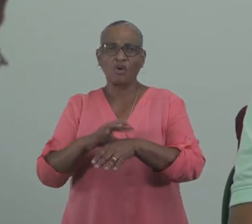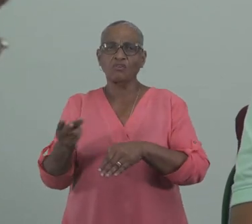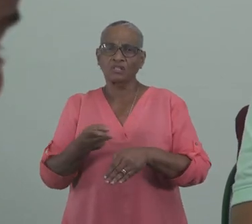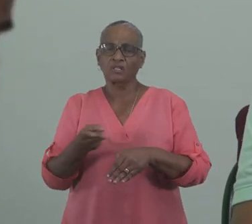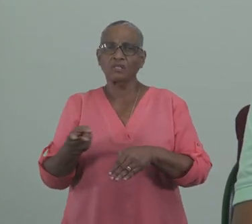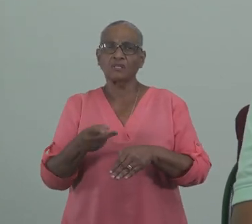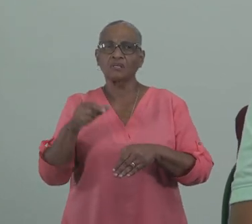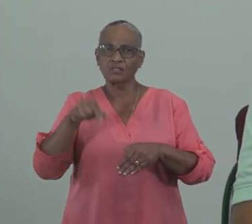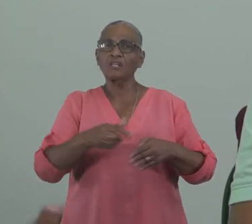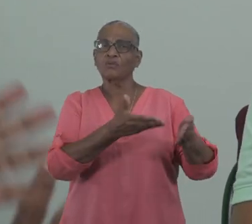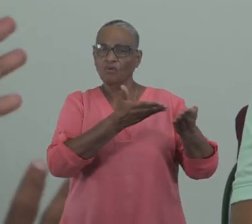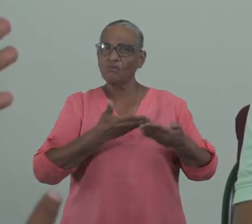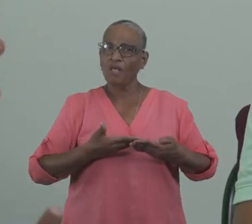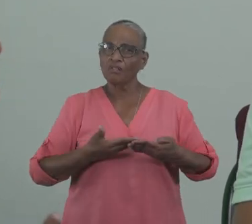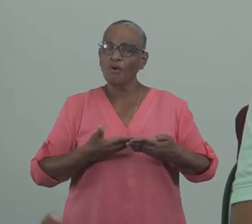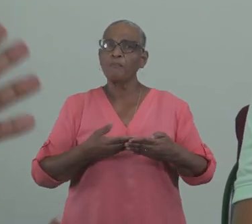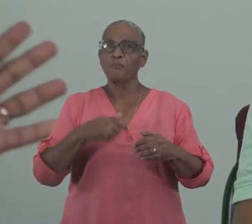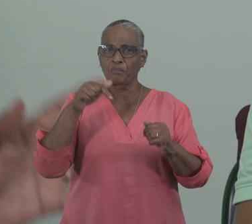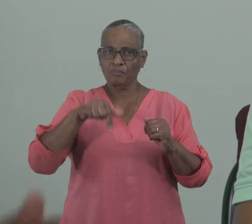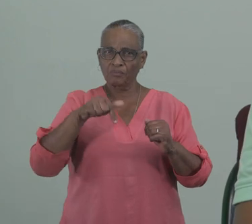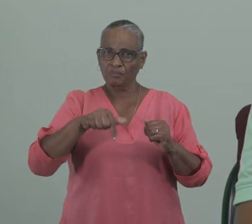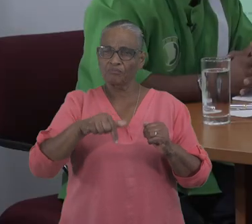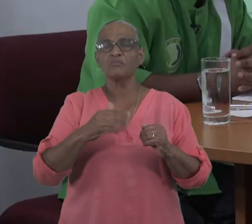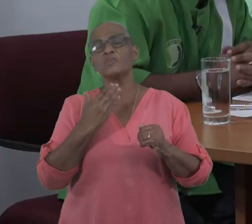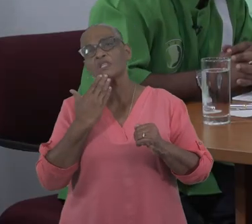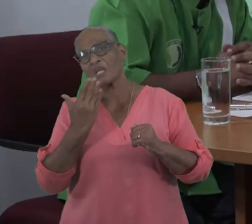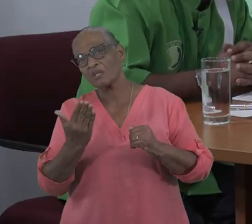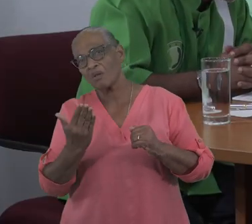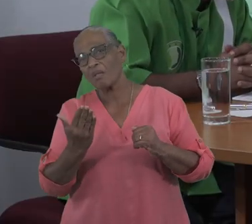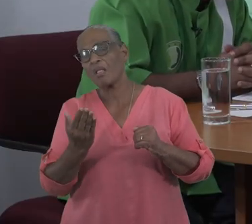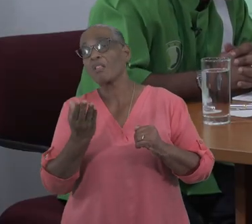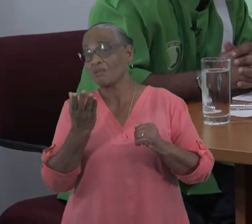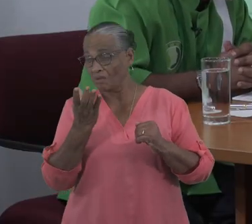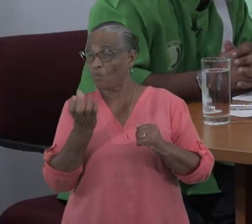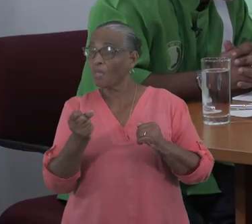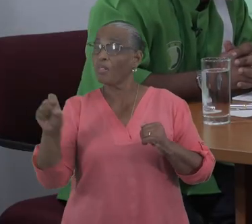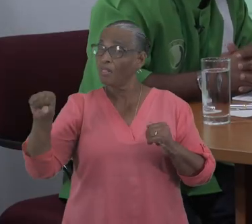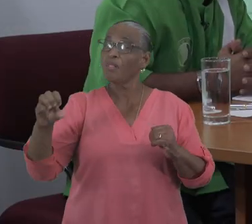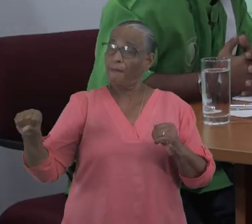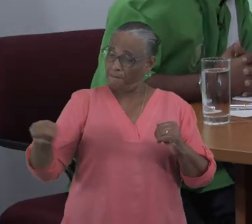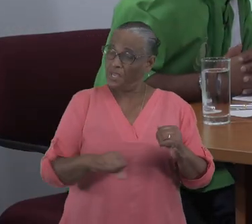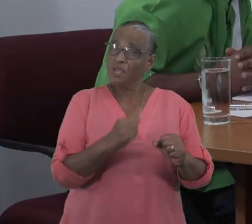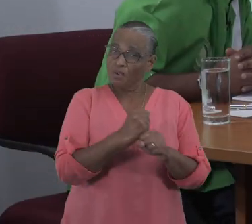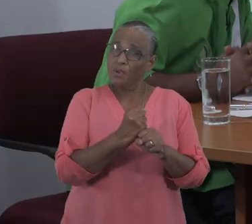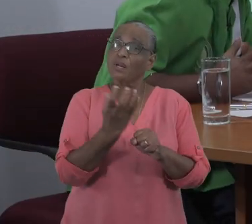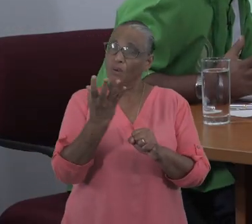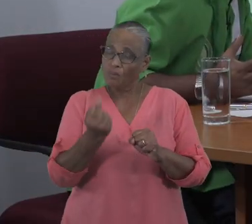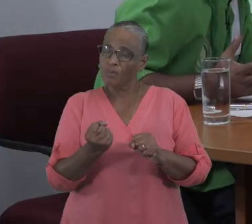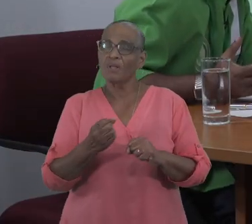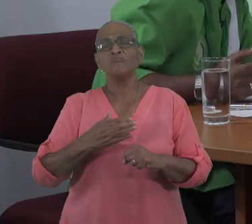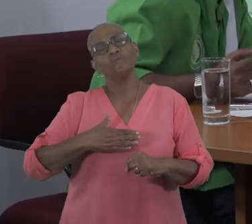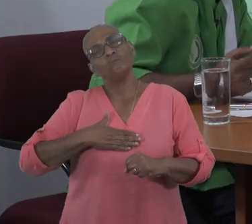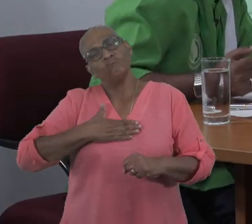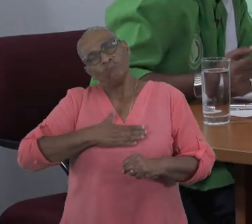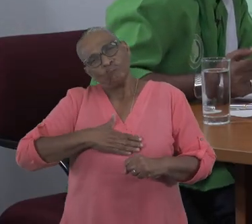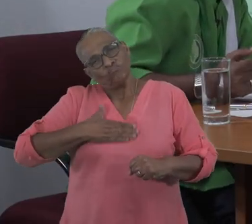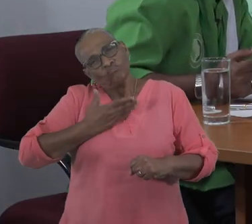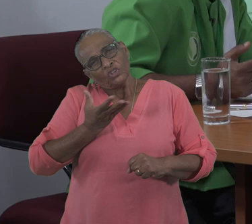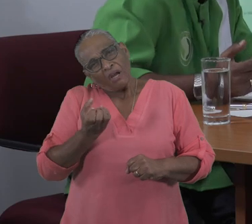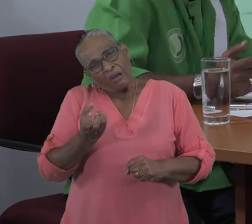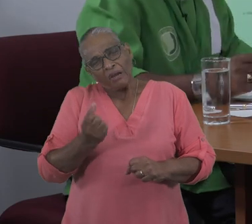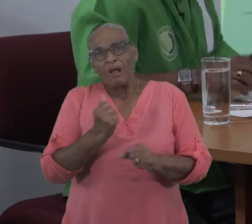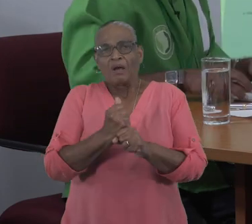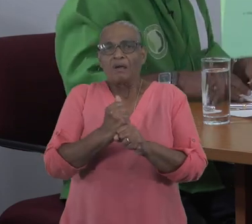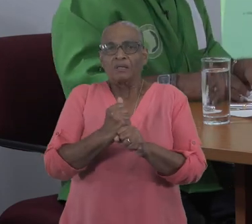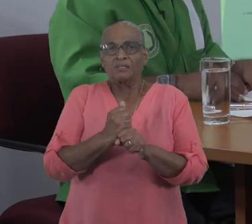Young. Welkom en ik wil u bedanken direct. Ik wil u direct bedanken dat u toch uw medewerking verleent. Met alle genoegen